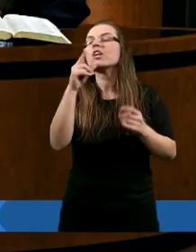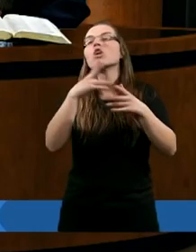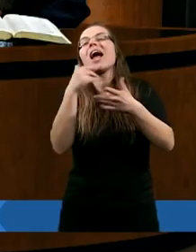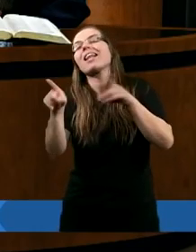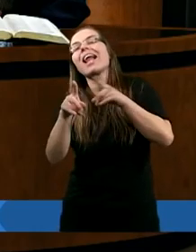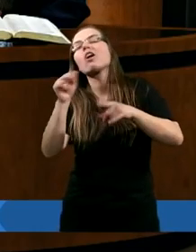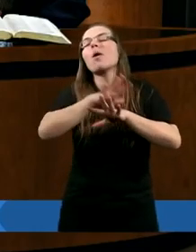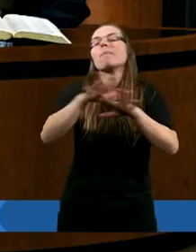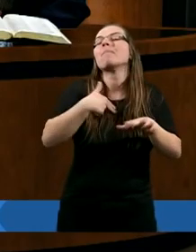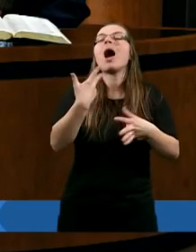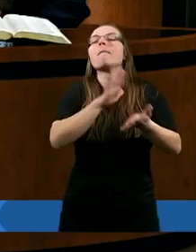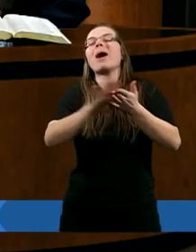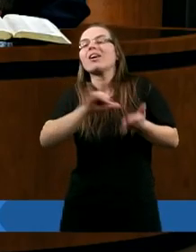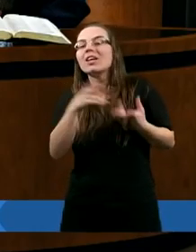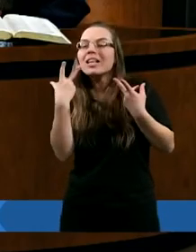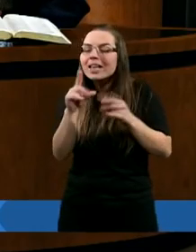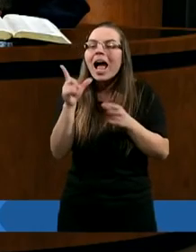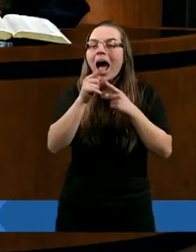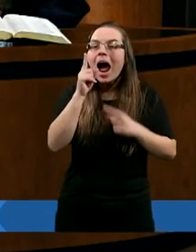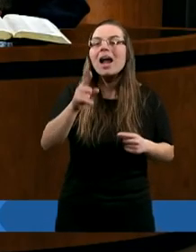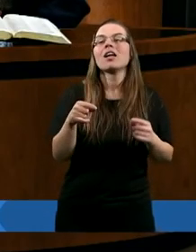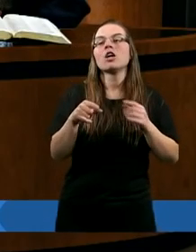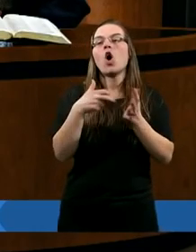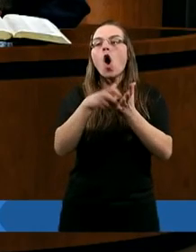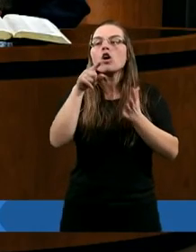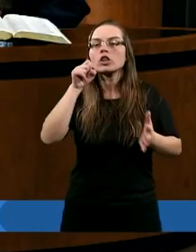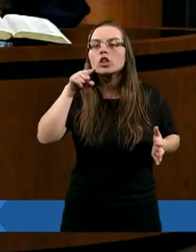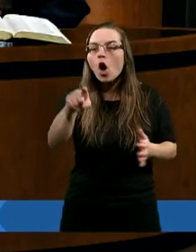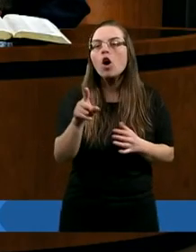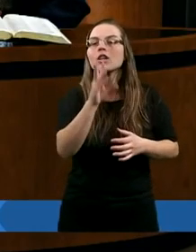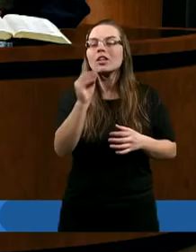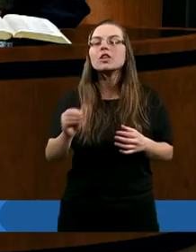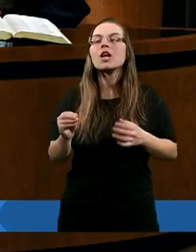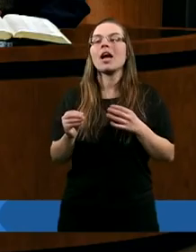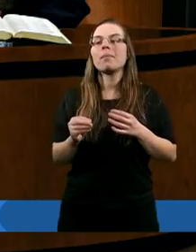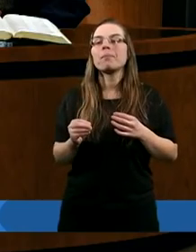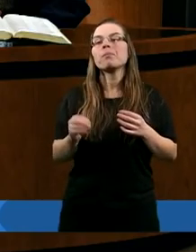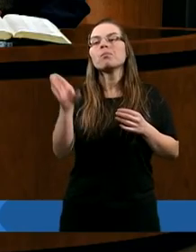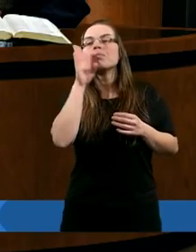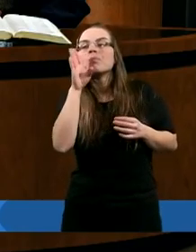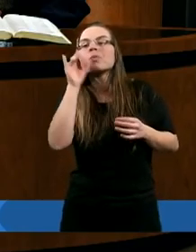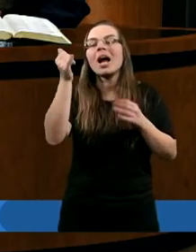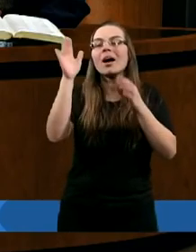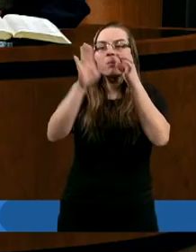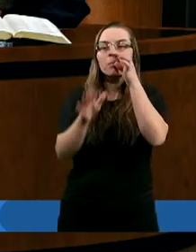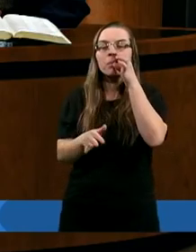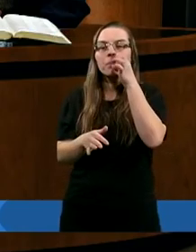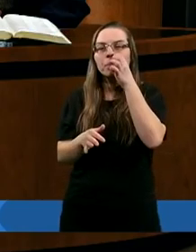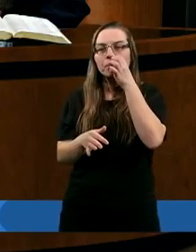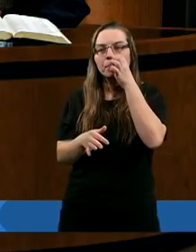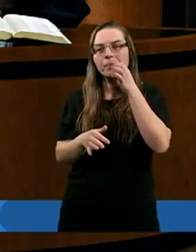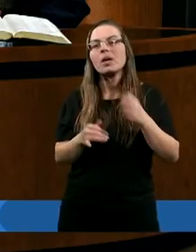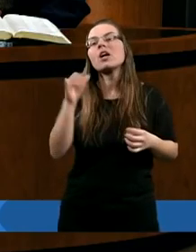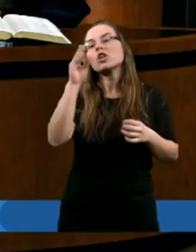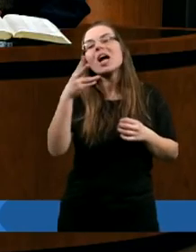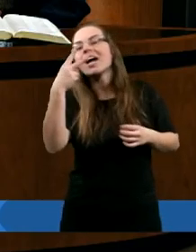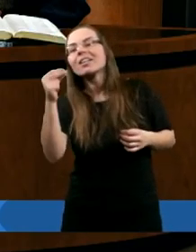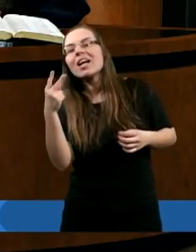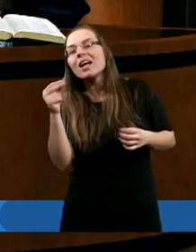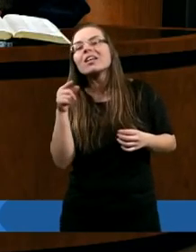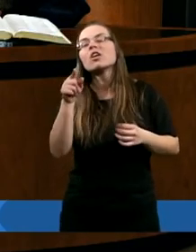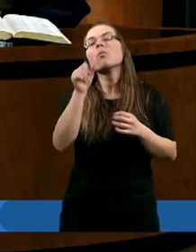grzeszymy, w pewnym wypadku, ale chodzi o to, że my wtedy stajemy się właśnie tak jak Bóg. Czyli jeżeli Pan Bóg nie ma w Nim grzechu, jeżeli On